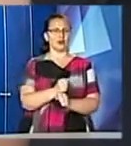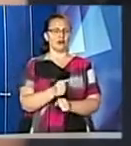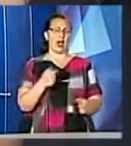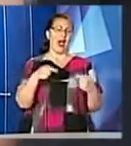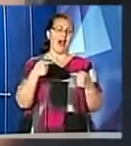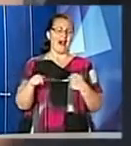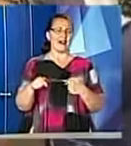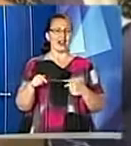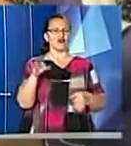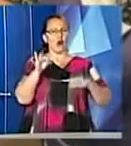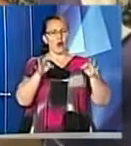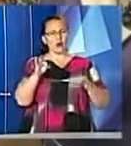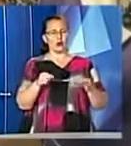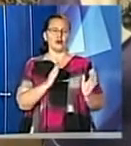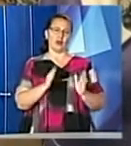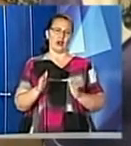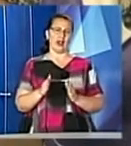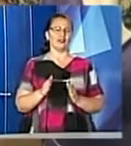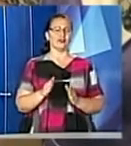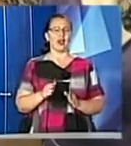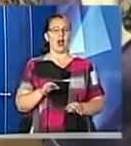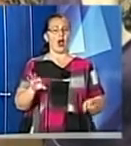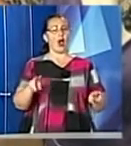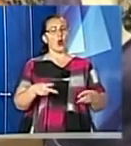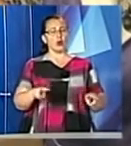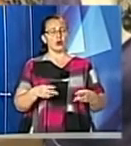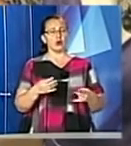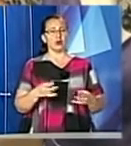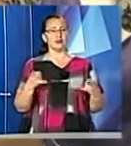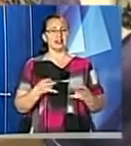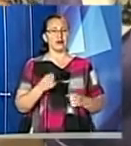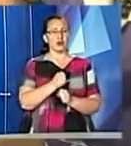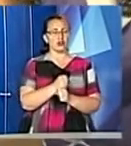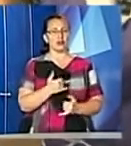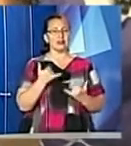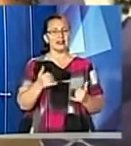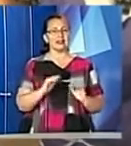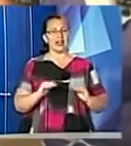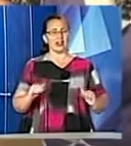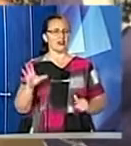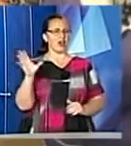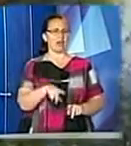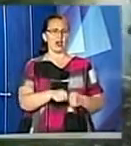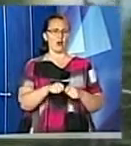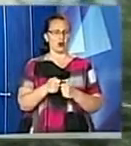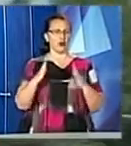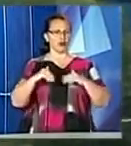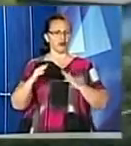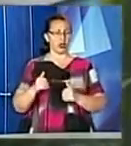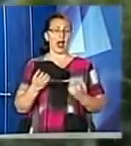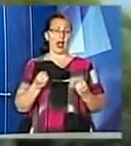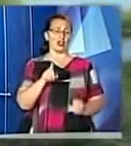екологія, порядок, щоб був. Клуб треба зробити дітям, бачите, там все поломане. Падає, розвалюється. А ще